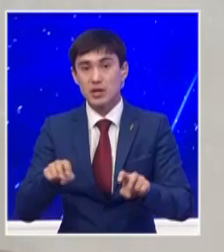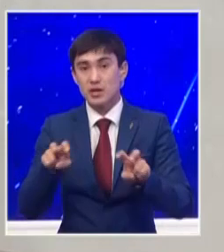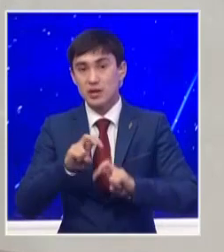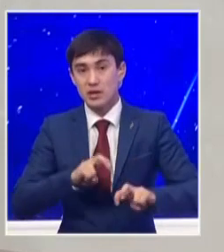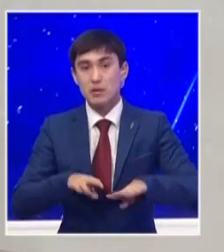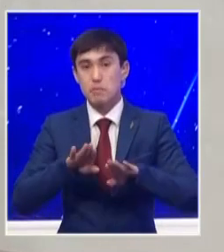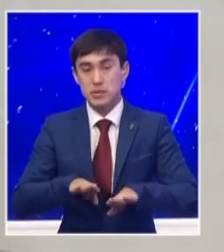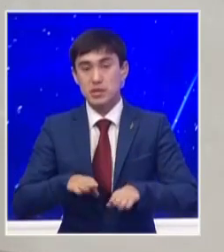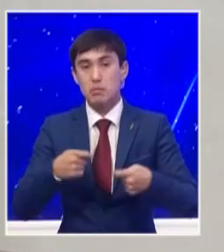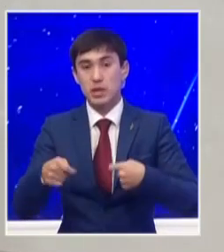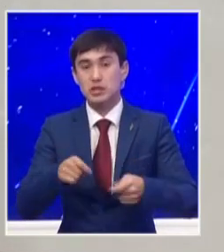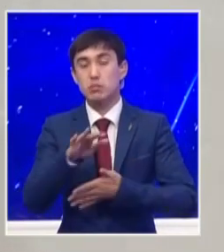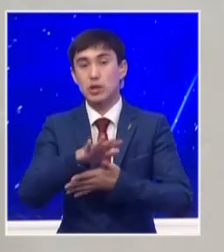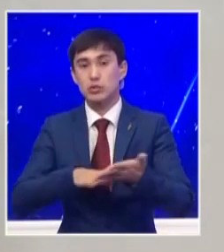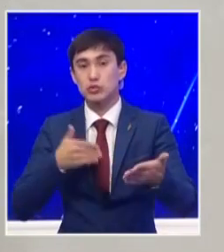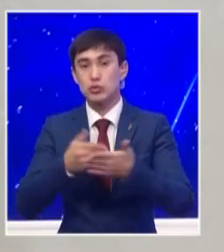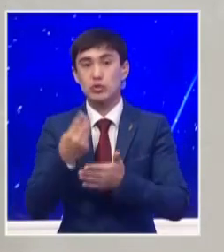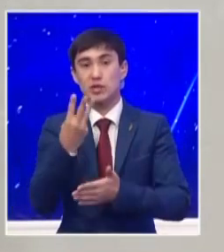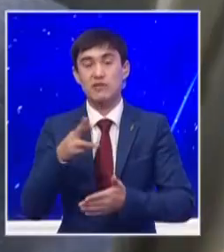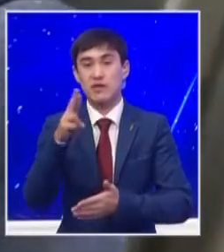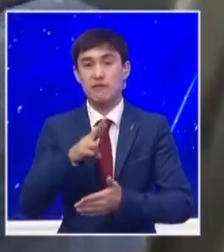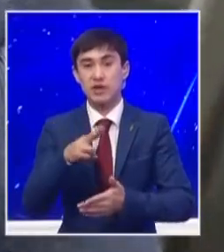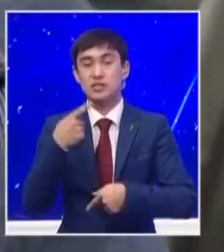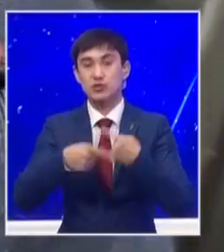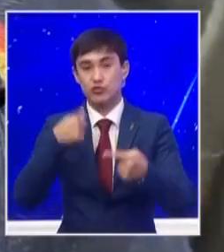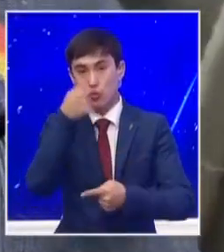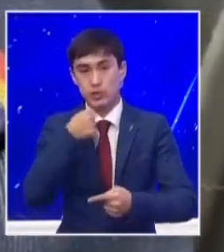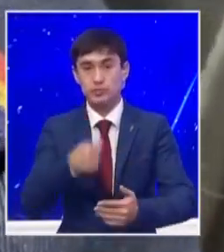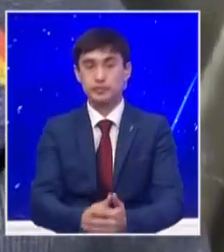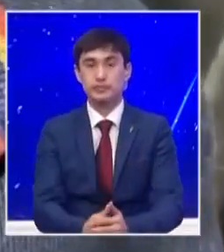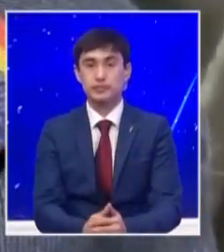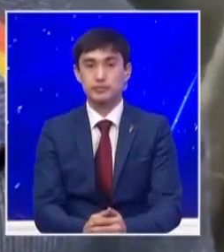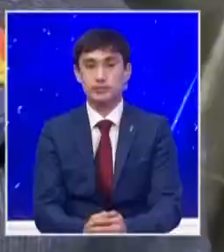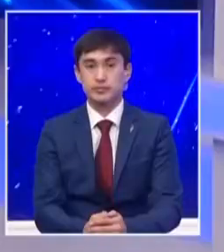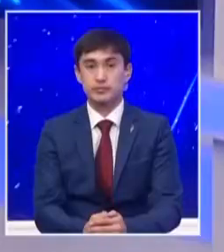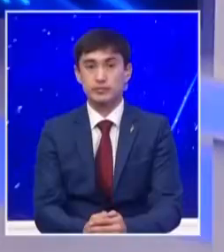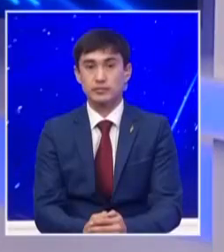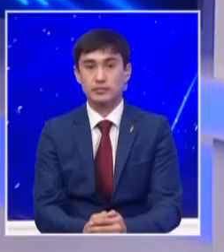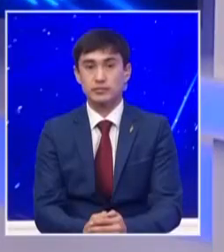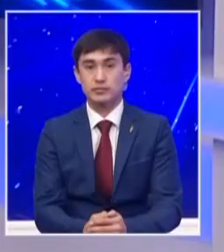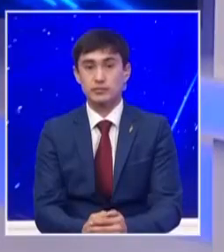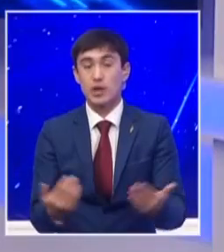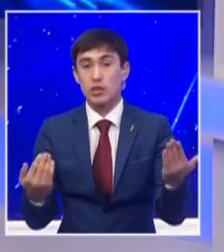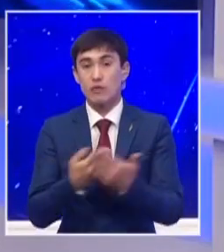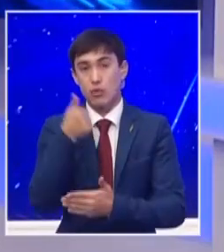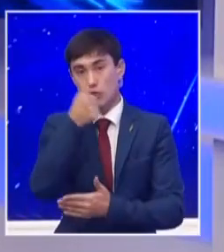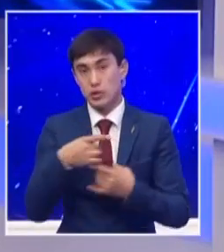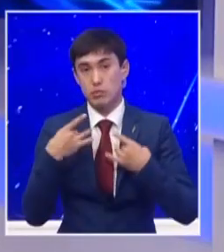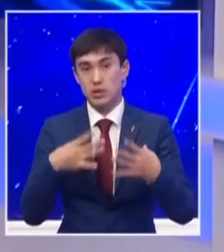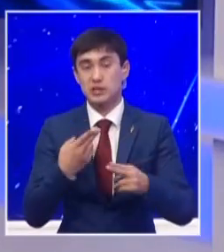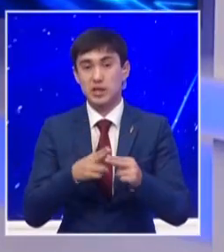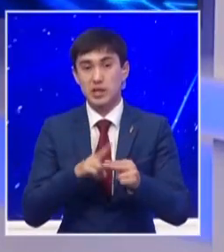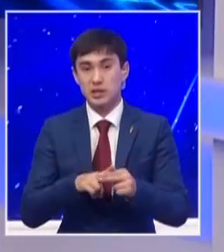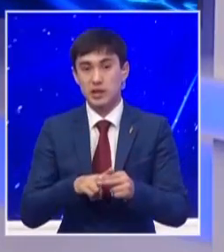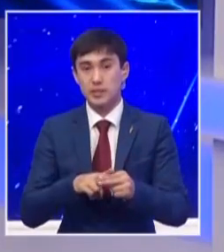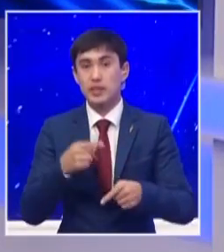всем местам продажи продолжатся до 3 января следующего года новогодние праздники - это